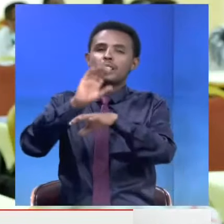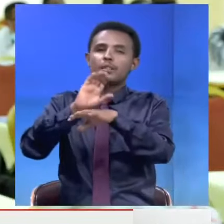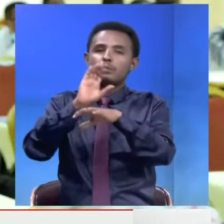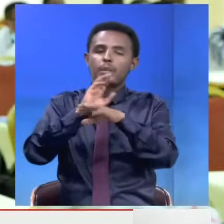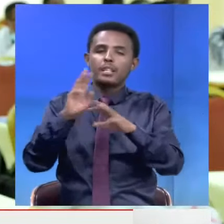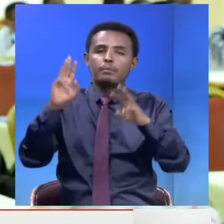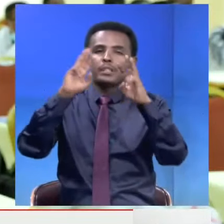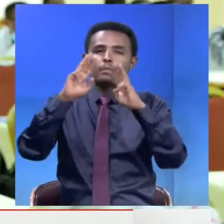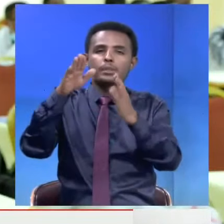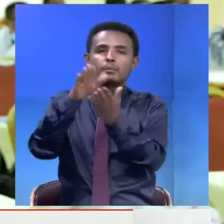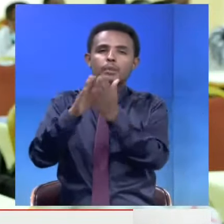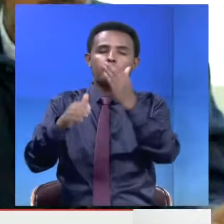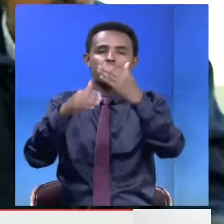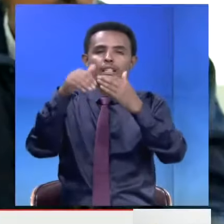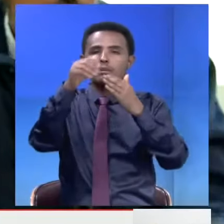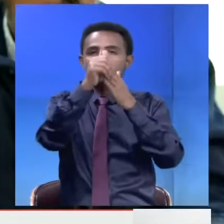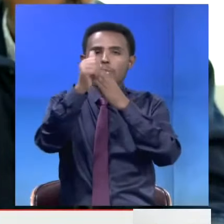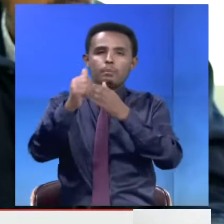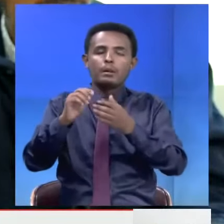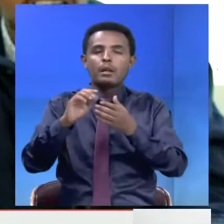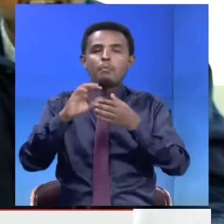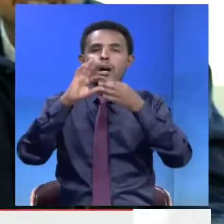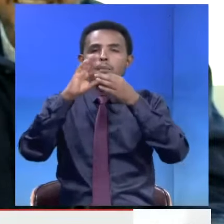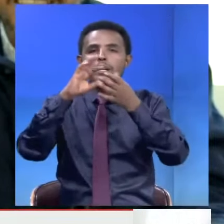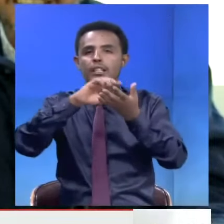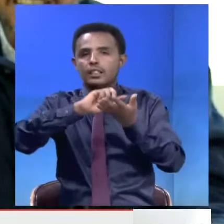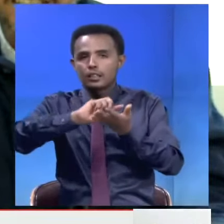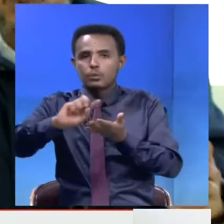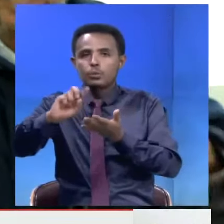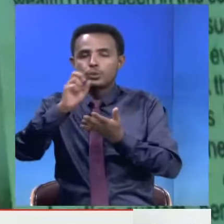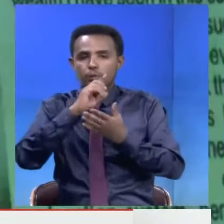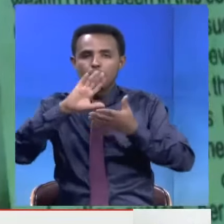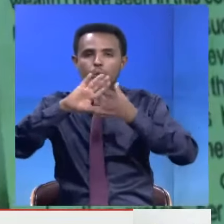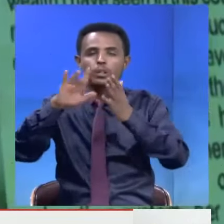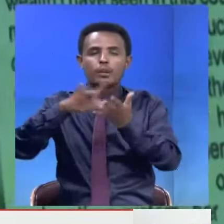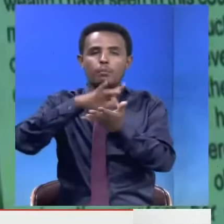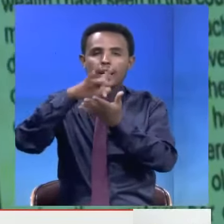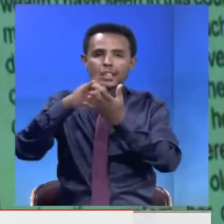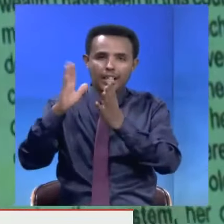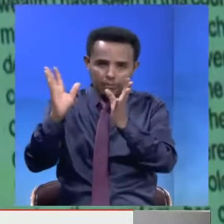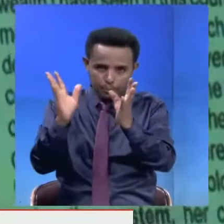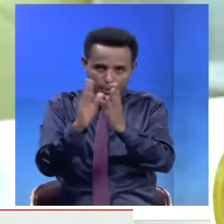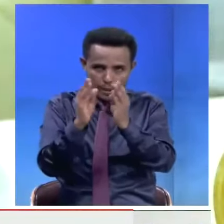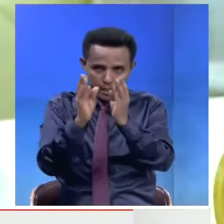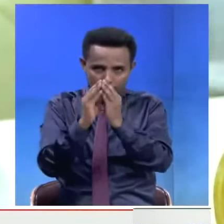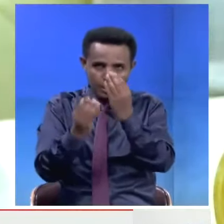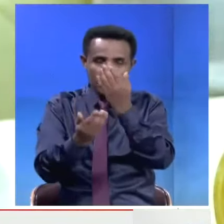በሰንበት ትምህርት ቤቶች ማደራጃ መምሪያ ማህበረ ቅዱሳን የጎንደር ማዕከል አዘጋጅነት በፓናል ውይይት